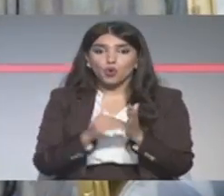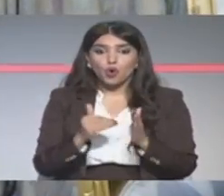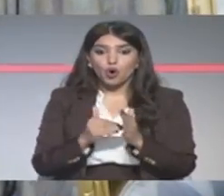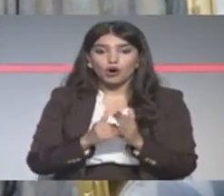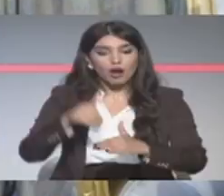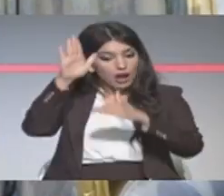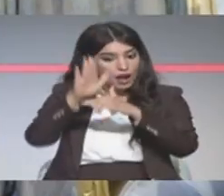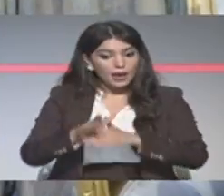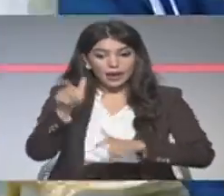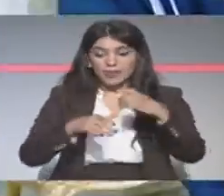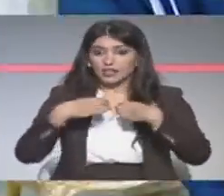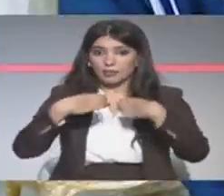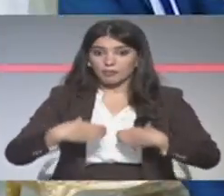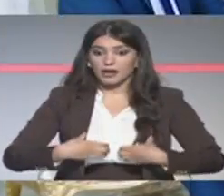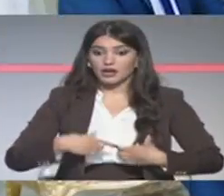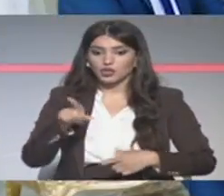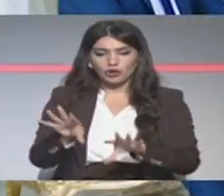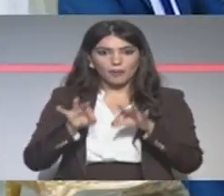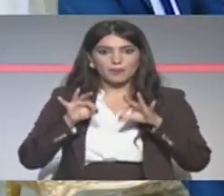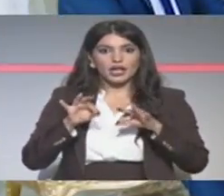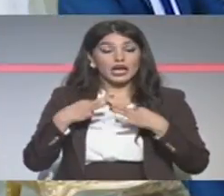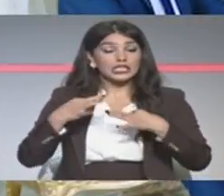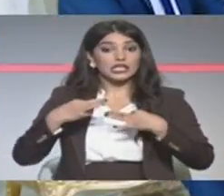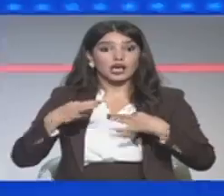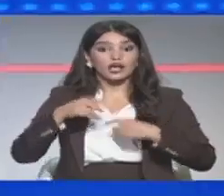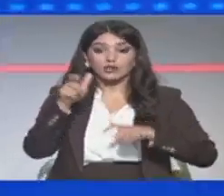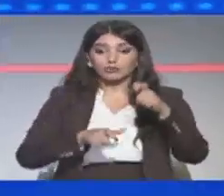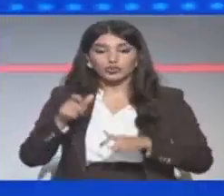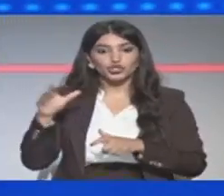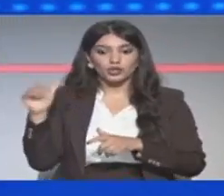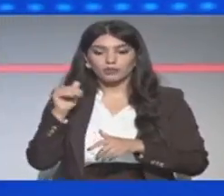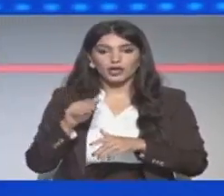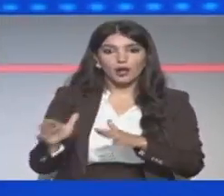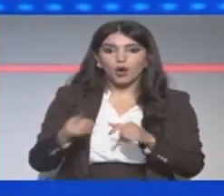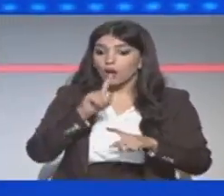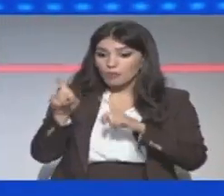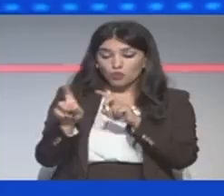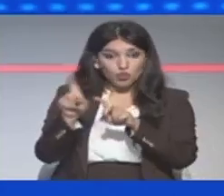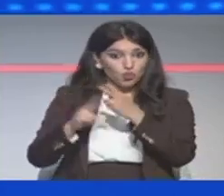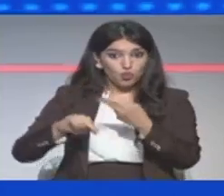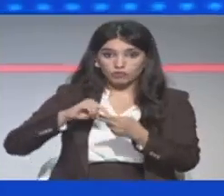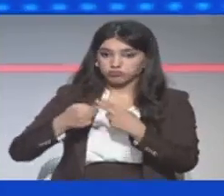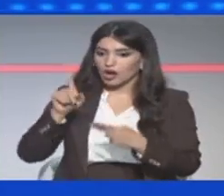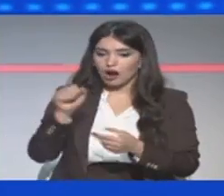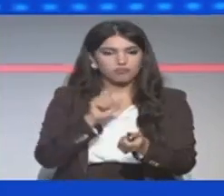لم توضع إلا لضمان استقلالية من يتمتع بها لا للتنصل من المساءلة أو